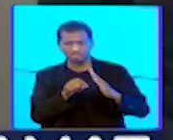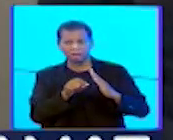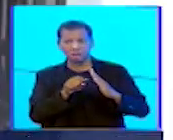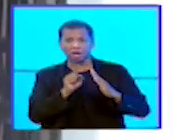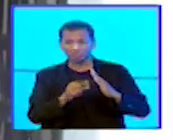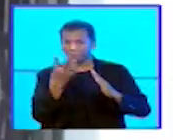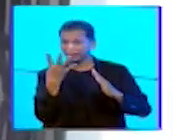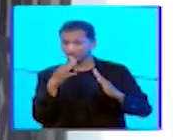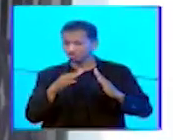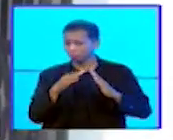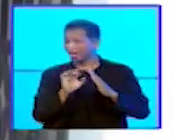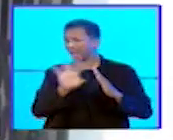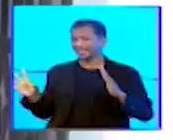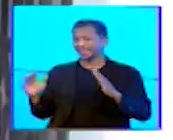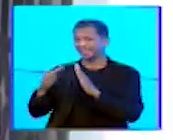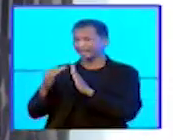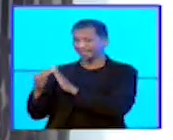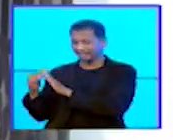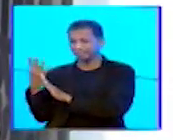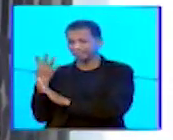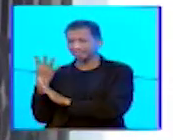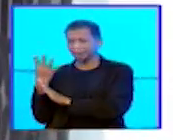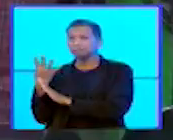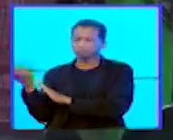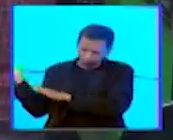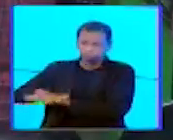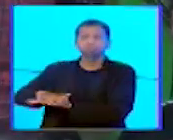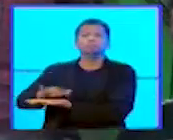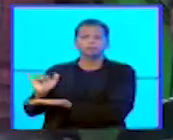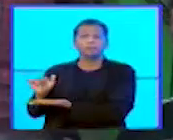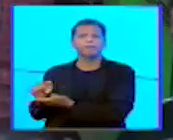lainnya. Dari Jakarta, Hilmi Sajangbati, iNews, melaporkan.